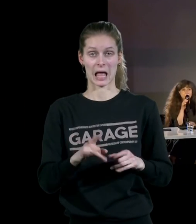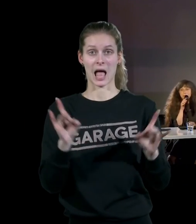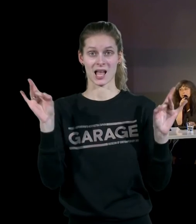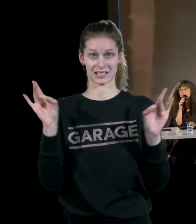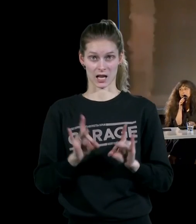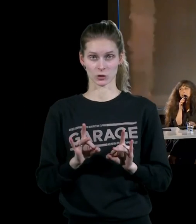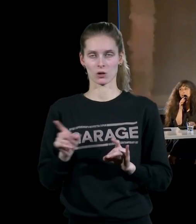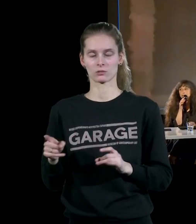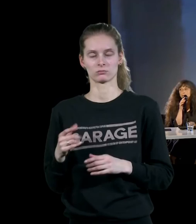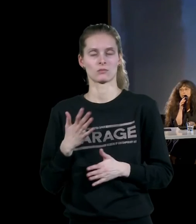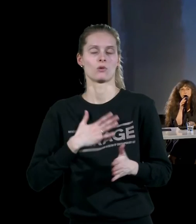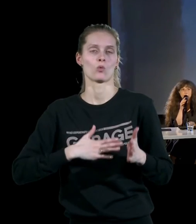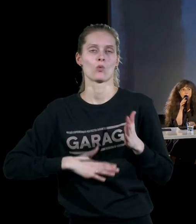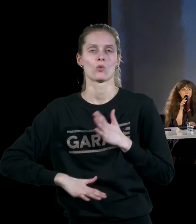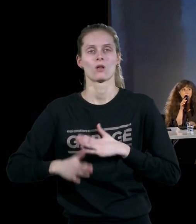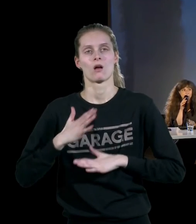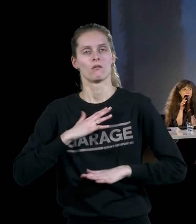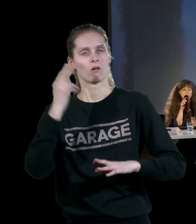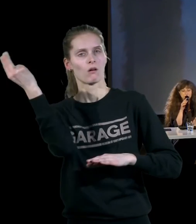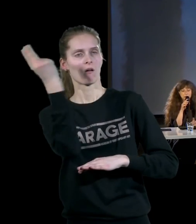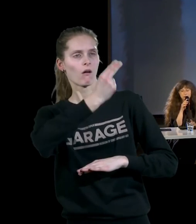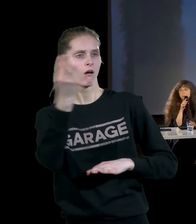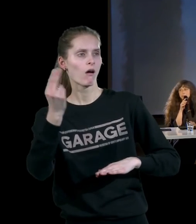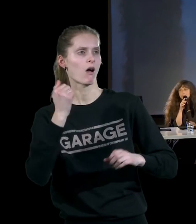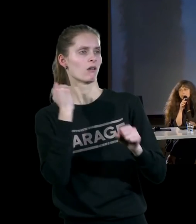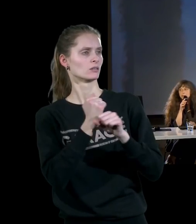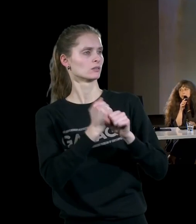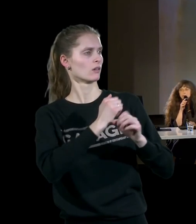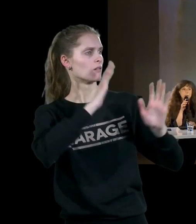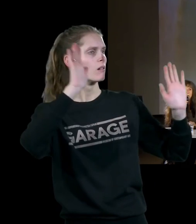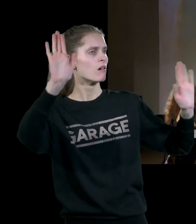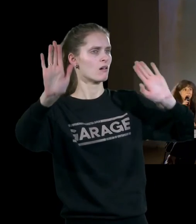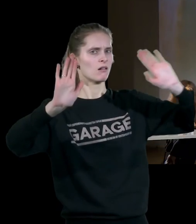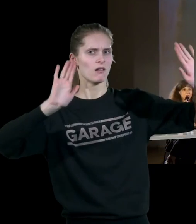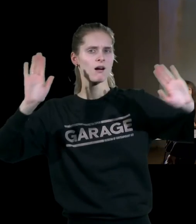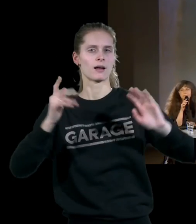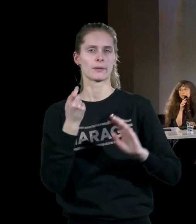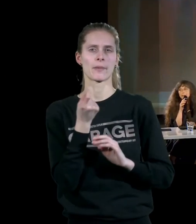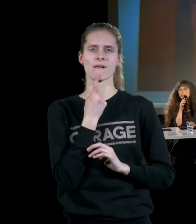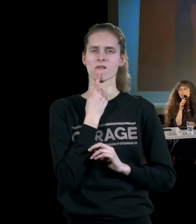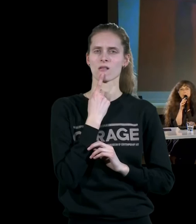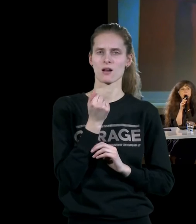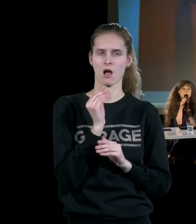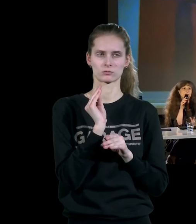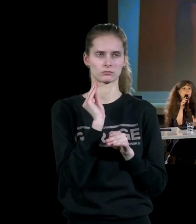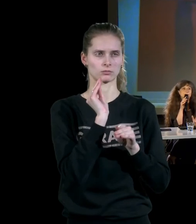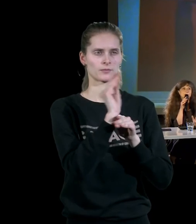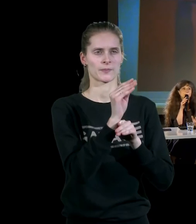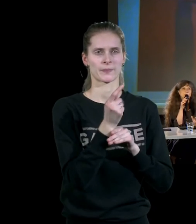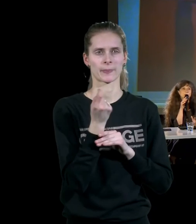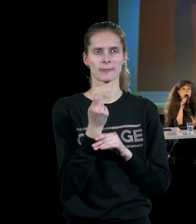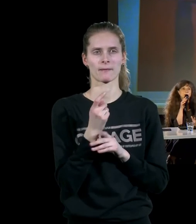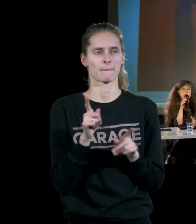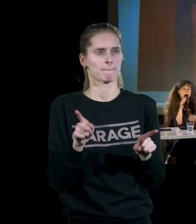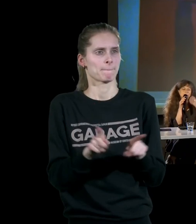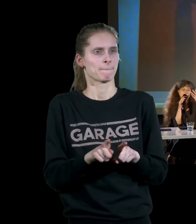увлечением занимается, создает огромное количество, огромный цикл выдержанных вот в этой самой красноватой гамме. Таких, знаете, такая гамма,